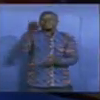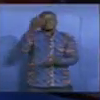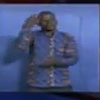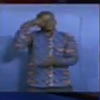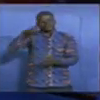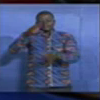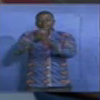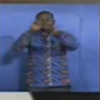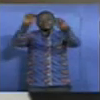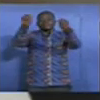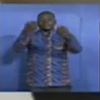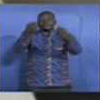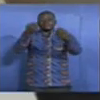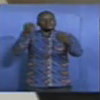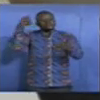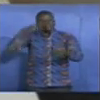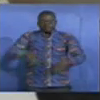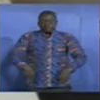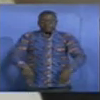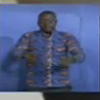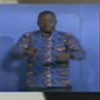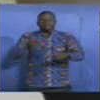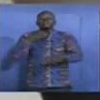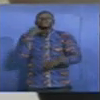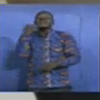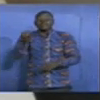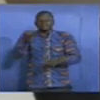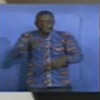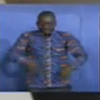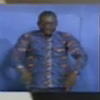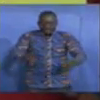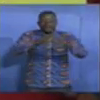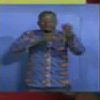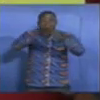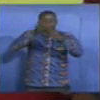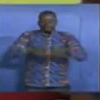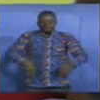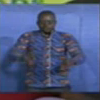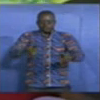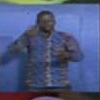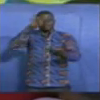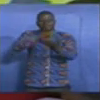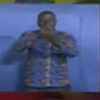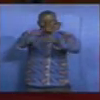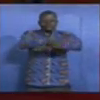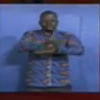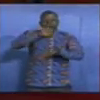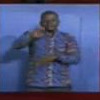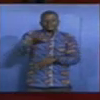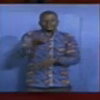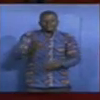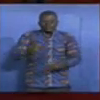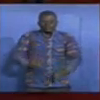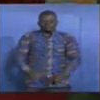thème « Insécurité routière et infrastructure routière ». Au cours de cette soirée, des attestations de